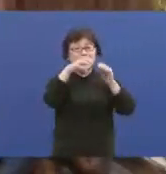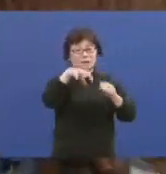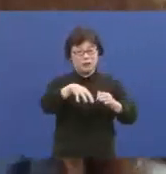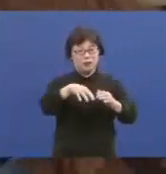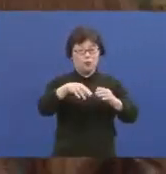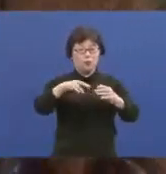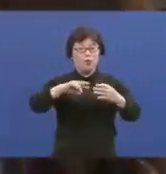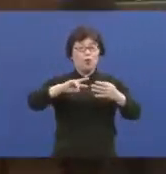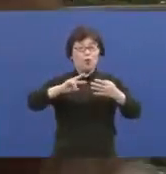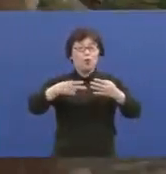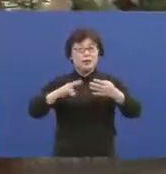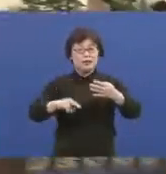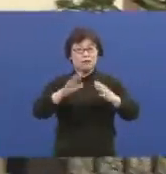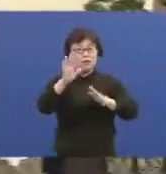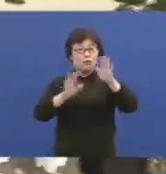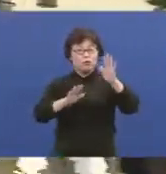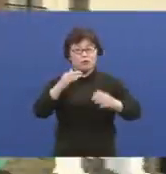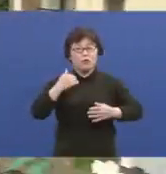しめる場所ですね。